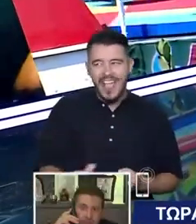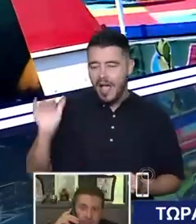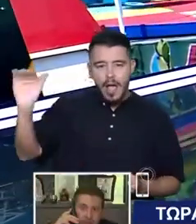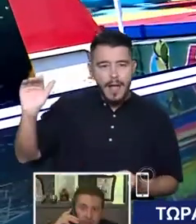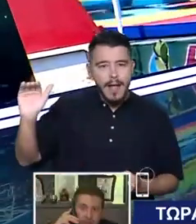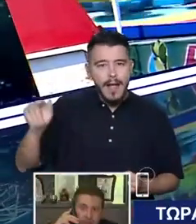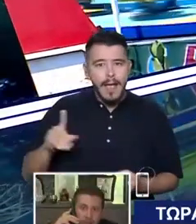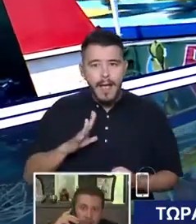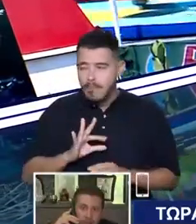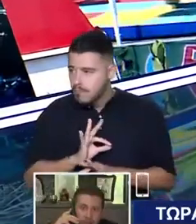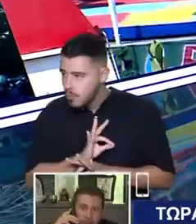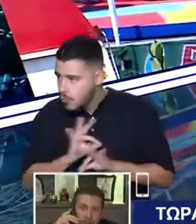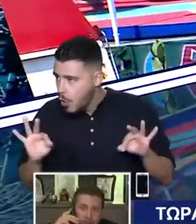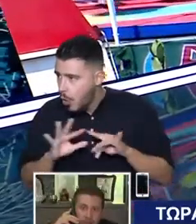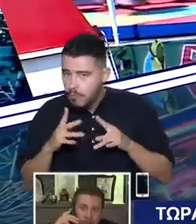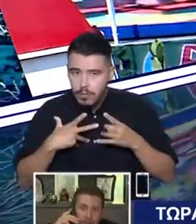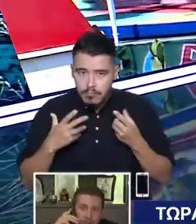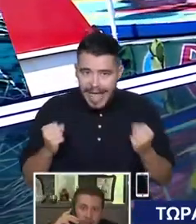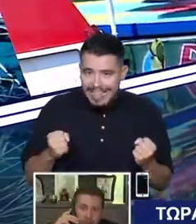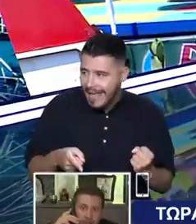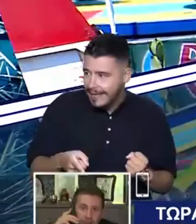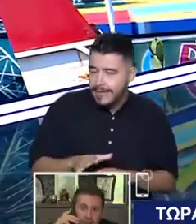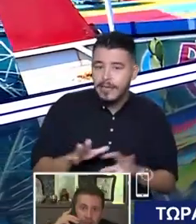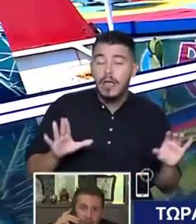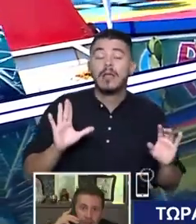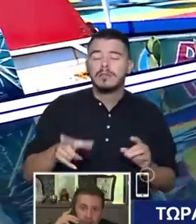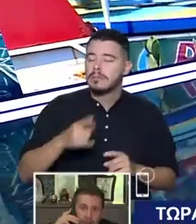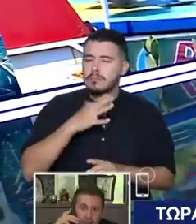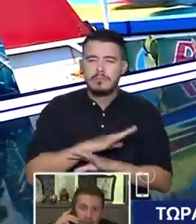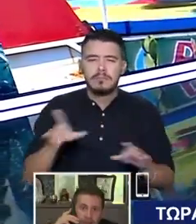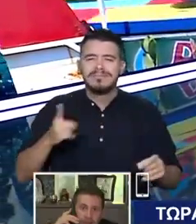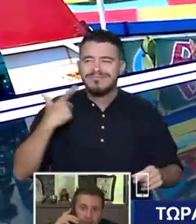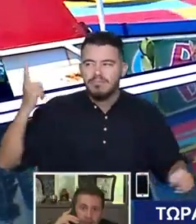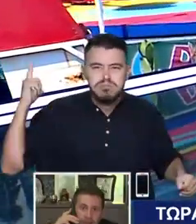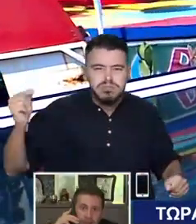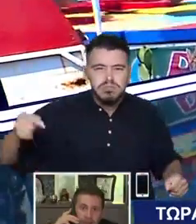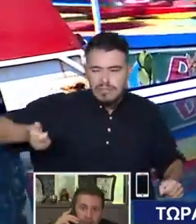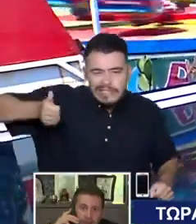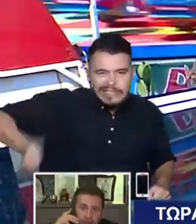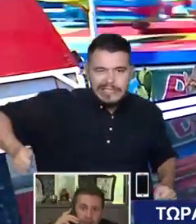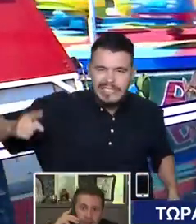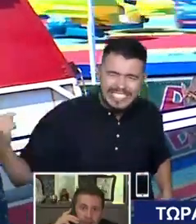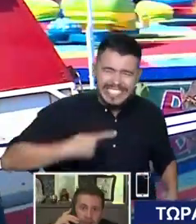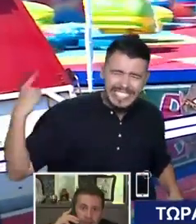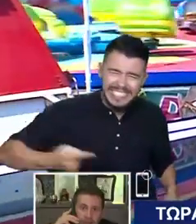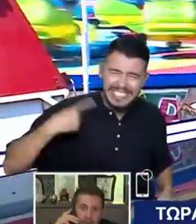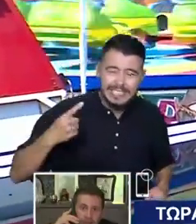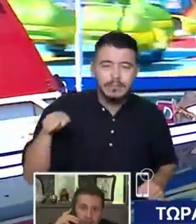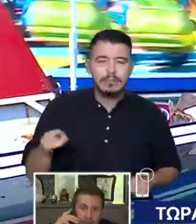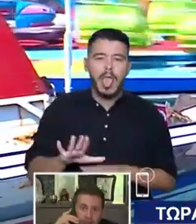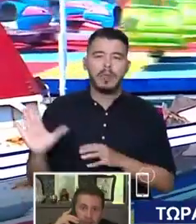είναι αποτυπωμένα. Η μεγάλη ταχύτητα διέλυσε το σάπιο αυτό. Μάλιστα. Ας το